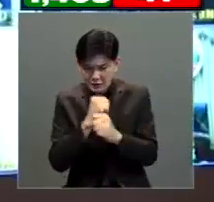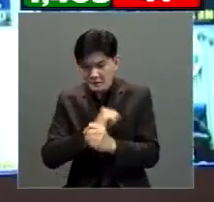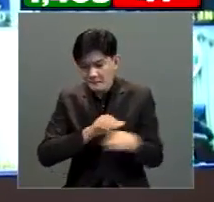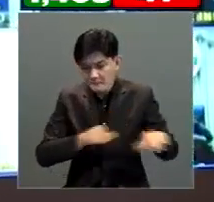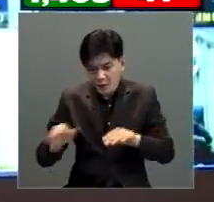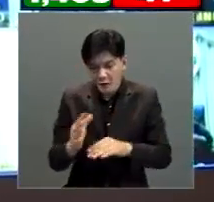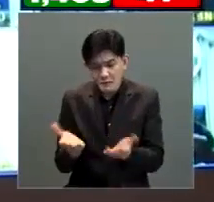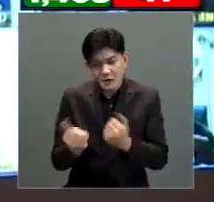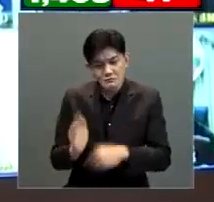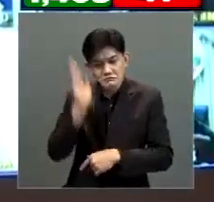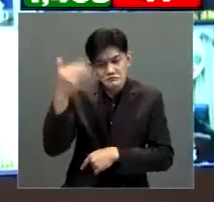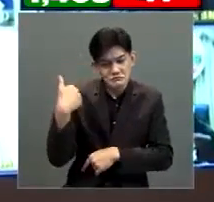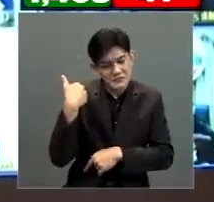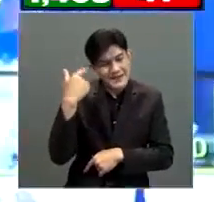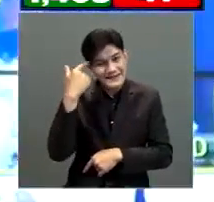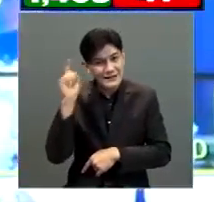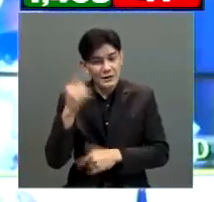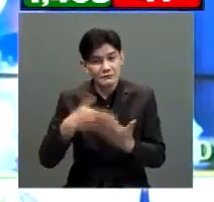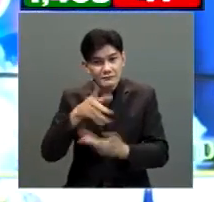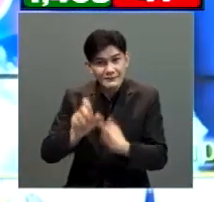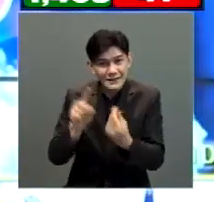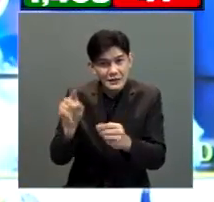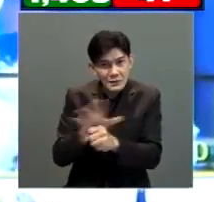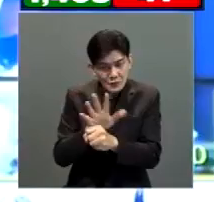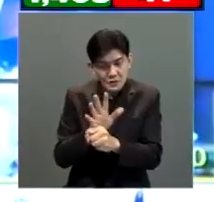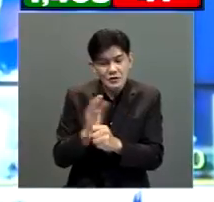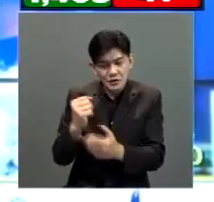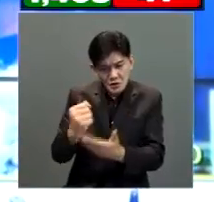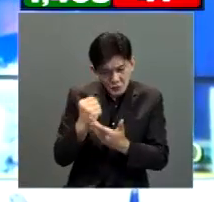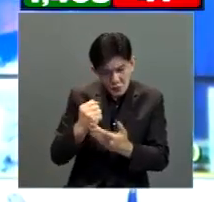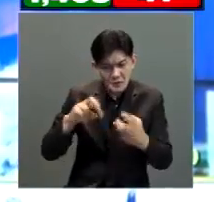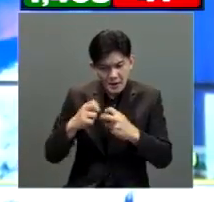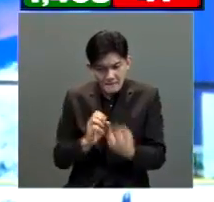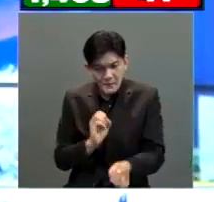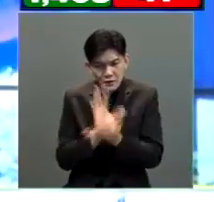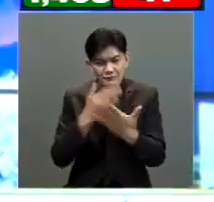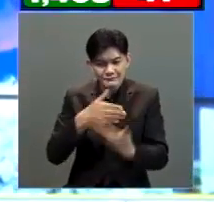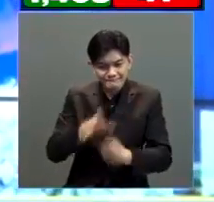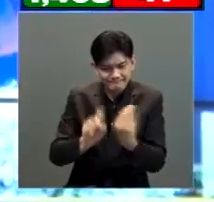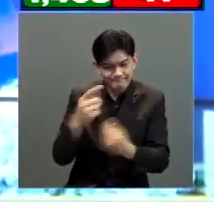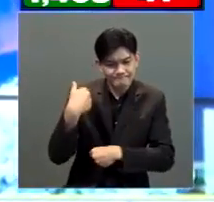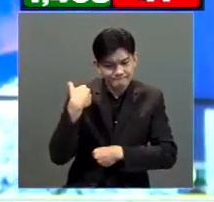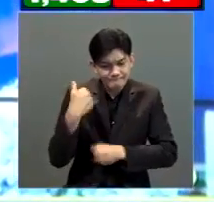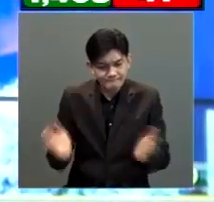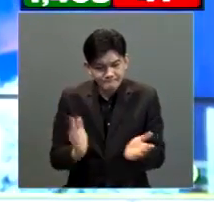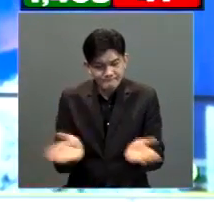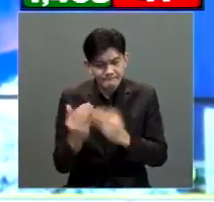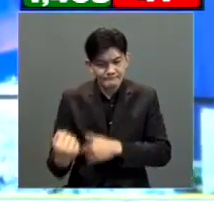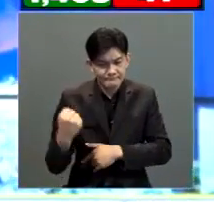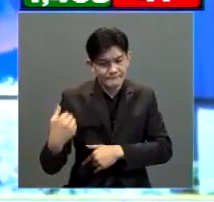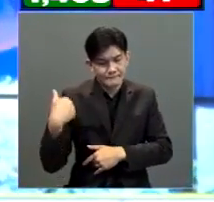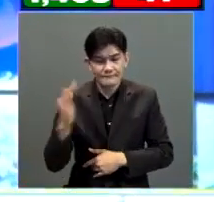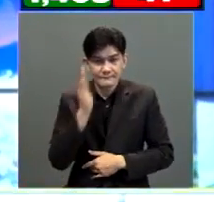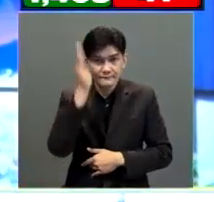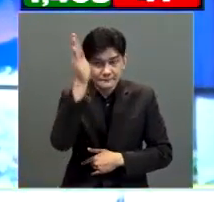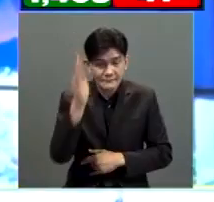รับมือในอนาคตและนำหลักปรัชญาของเศรษฐกิจพอเพียงเป็นทางเลือกช่วยลดผลกระทบทางเศรษฐกิจและเสริมสร้างความแข็งแกร่งในระยะย